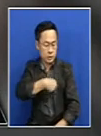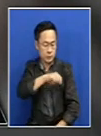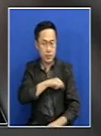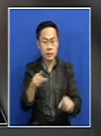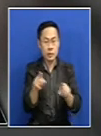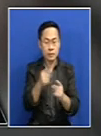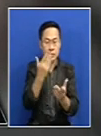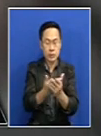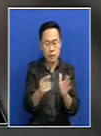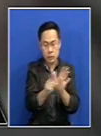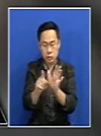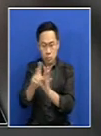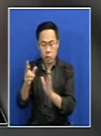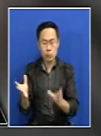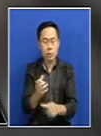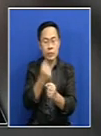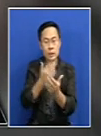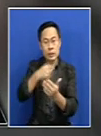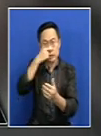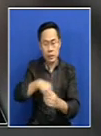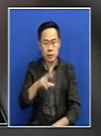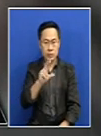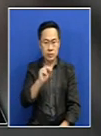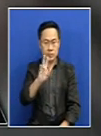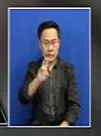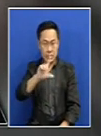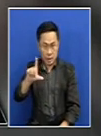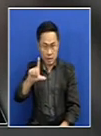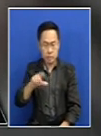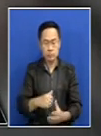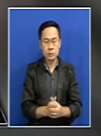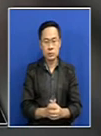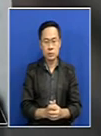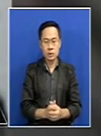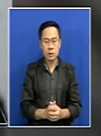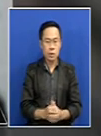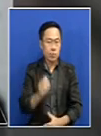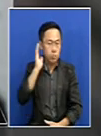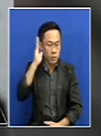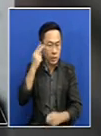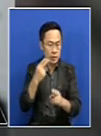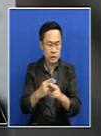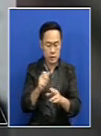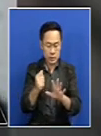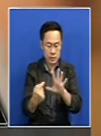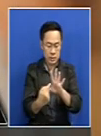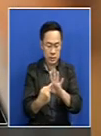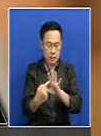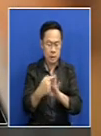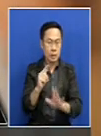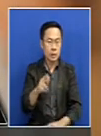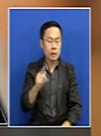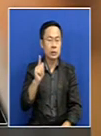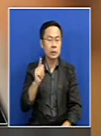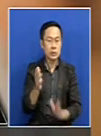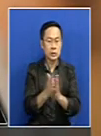นึ่งจำนวน2ครั้งคิดเป็นเงินไทยกว่า37ล้านบาทชายคนนั้นก็คือนายอาเธอร์เซการาปรินเซปหรือน